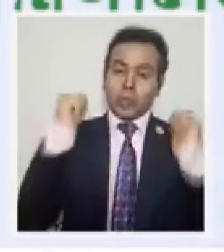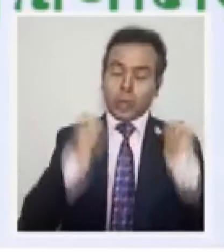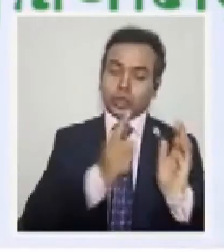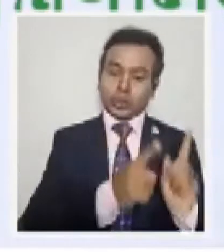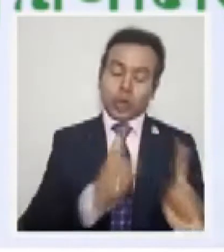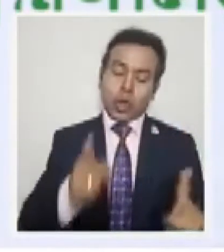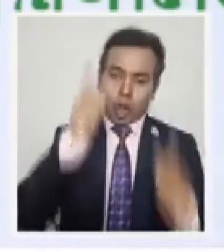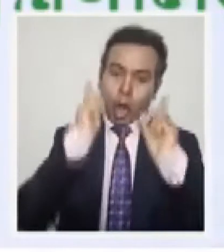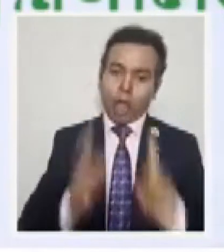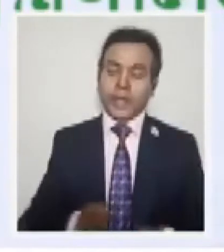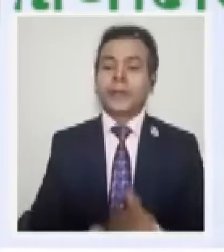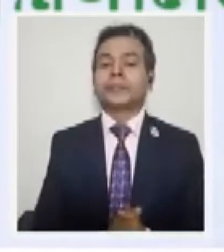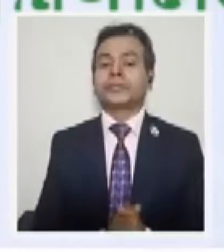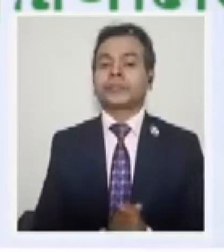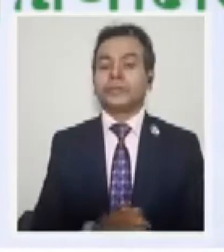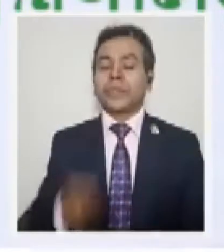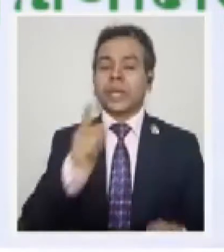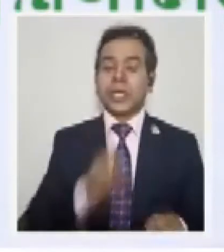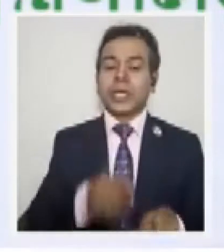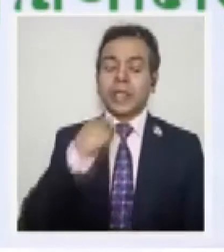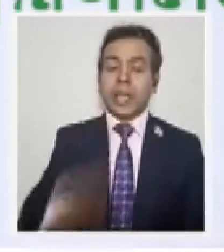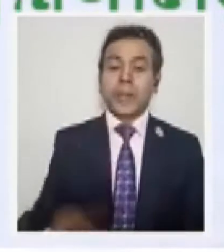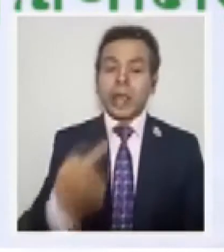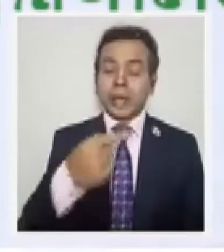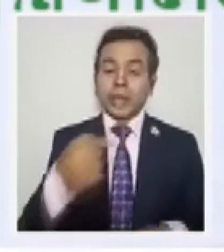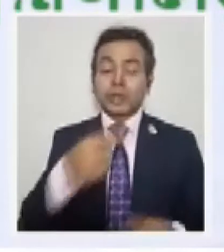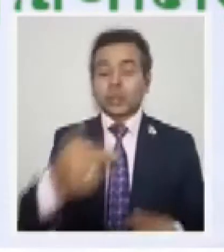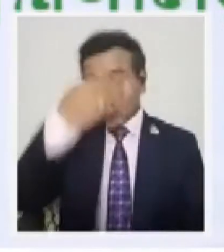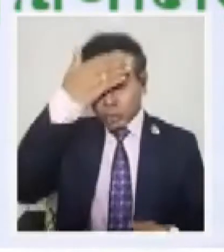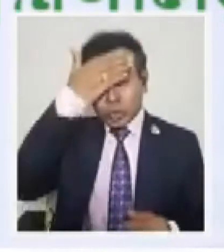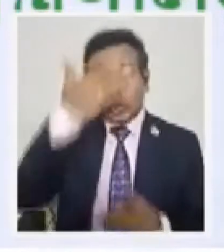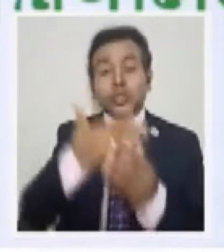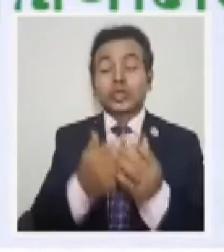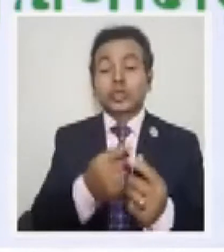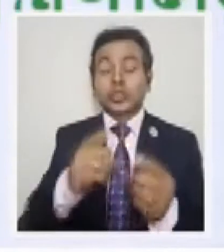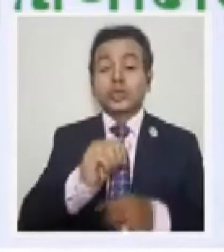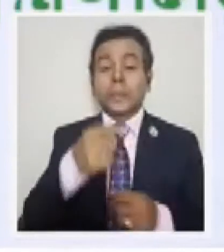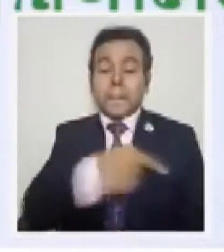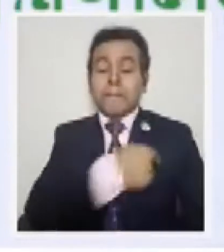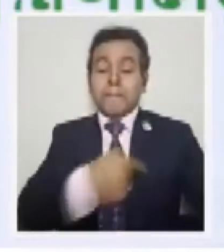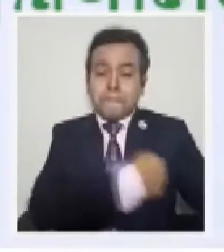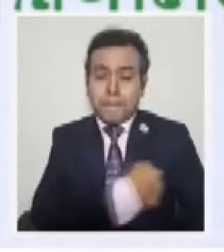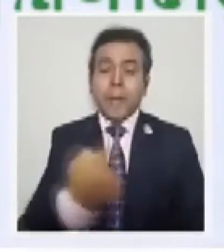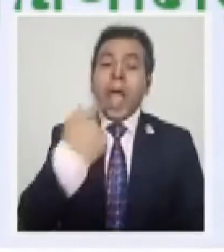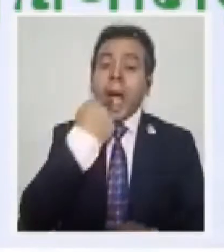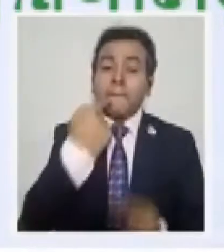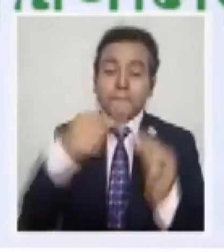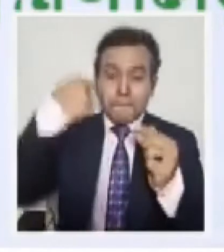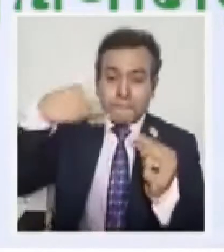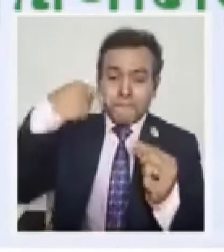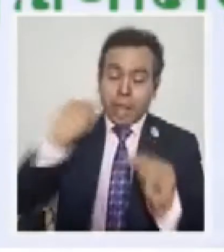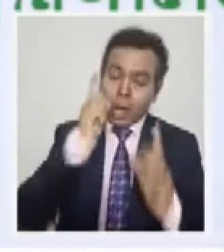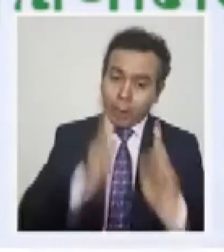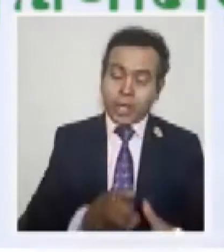বজায় রাখার ব্যবস্থা এবং দূরত্ব বজায় রাখার জন্য প্রয়োজনীয় ব্যবস্থা গ্রহণ করা, থার্মোমিটার